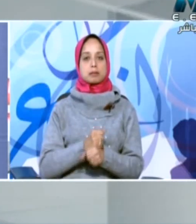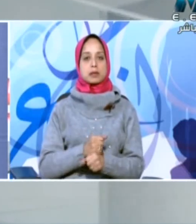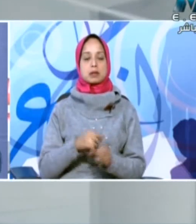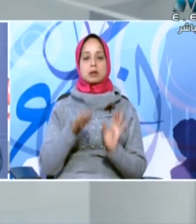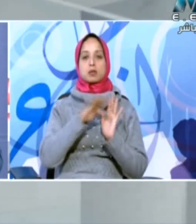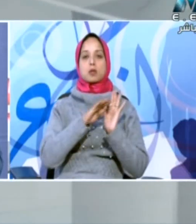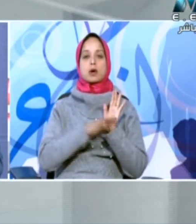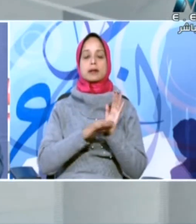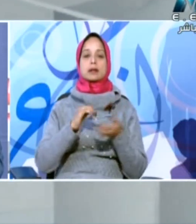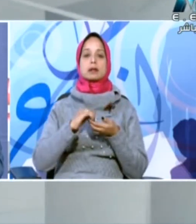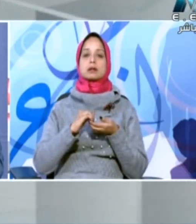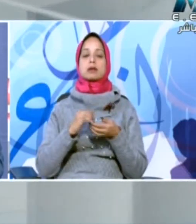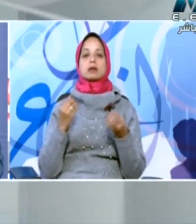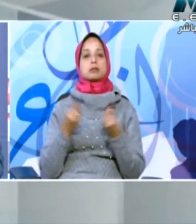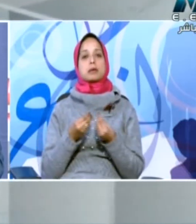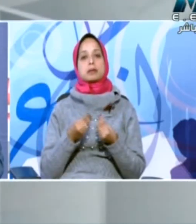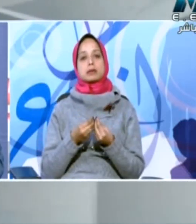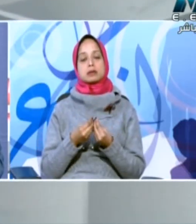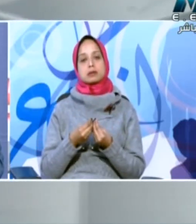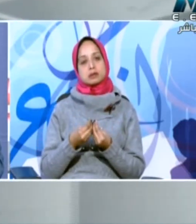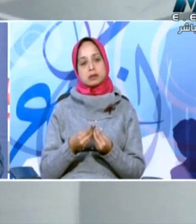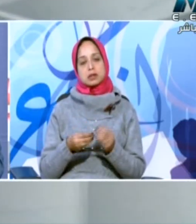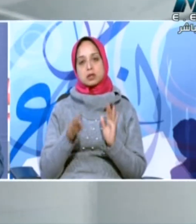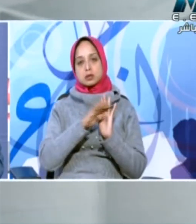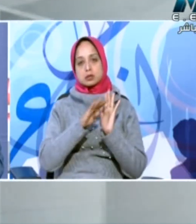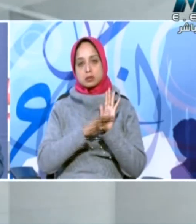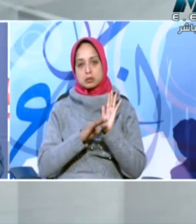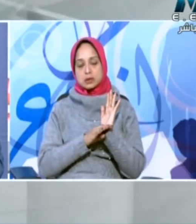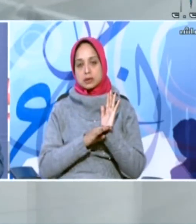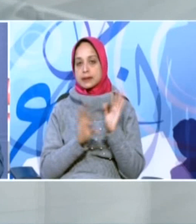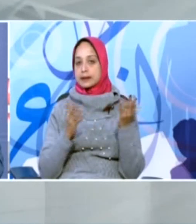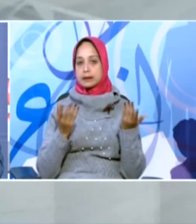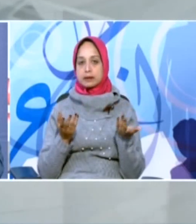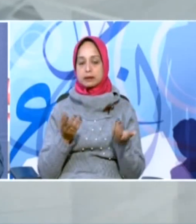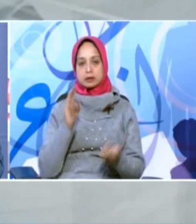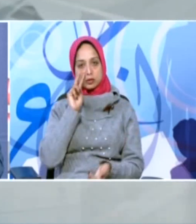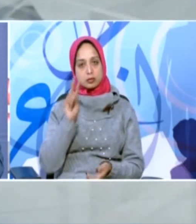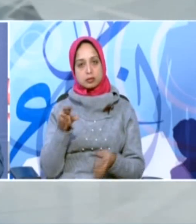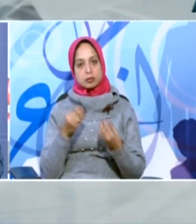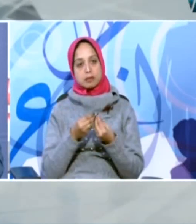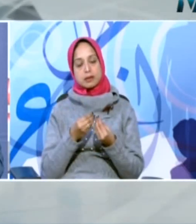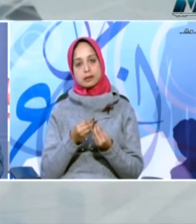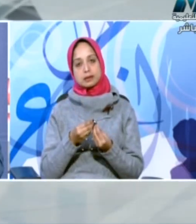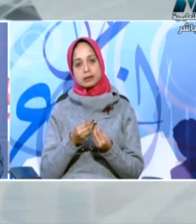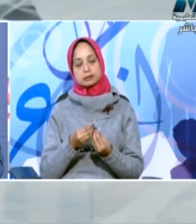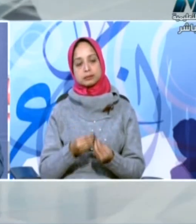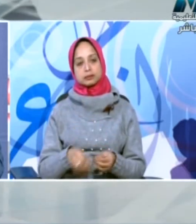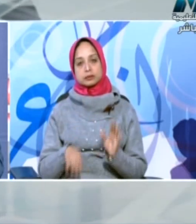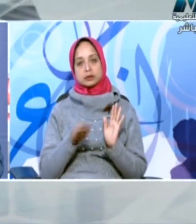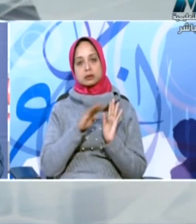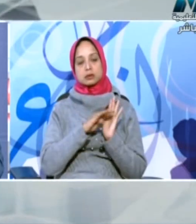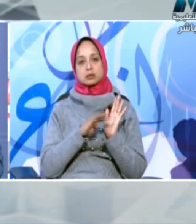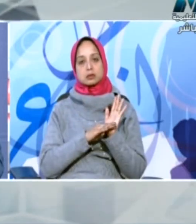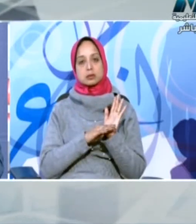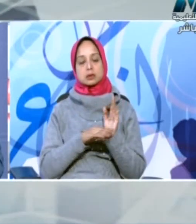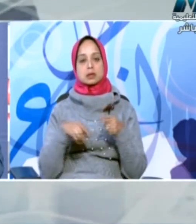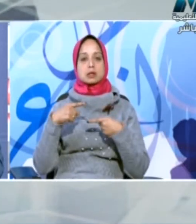هنشوف كده مثلا نصوص المعاهده، او بنقول هنقول نصوص او هنقول